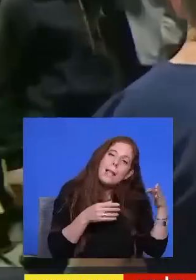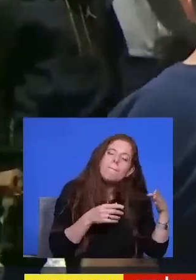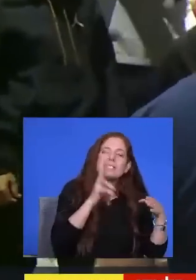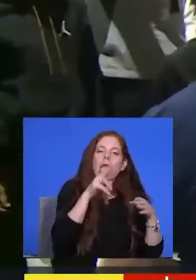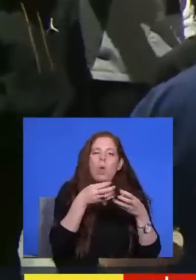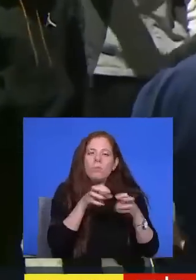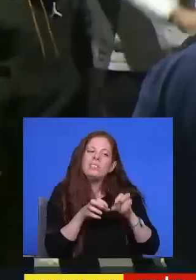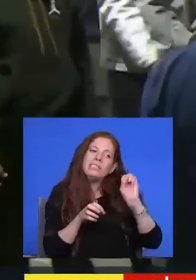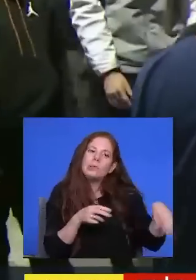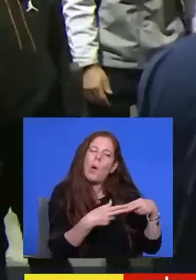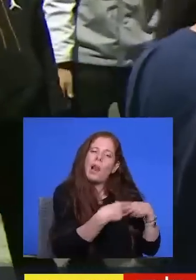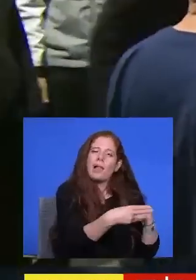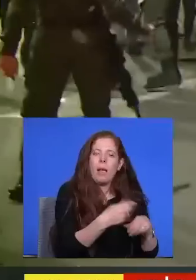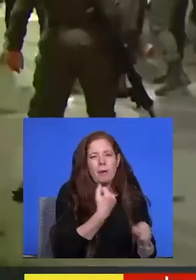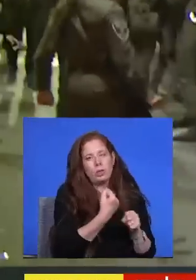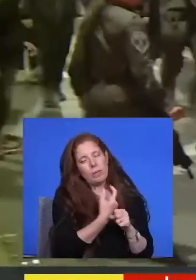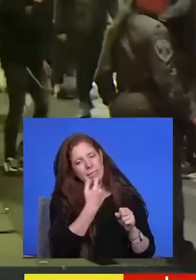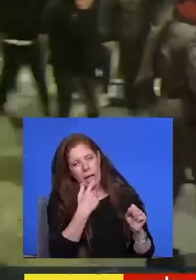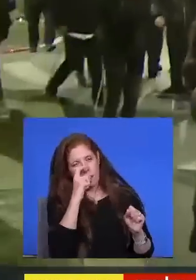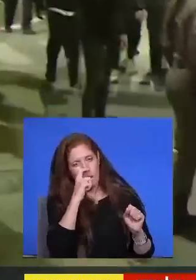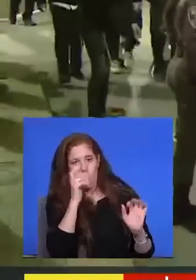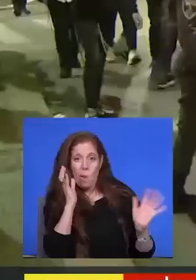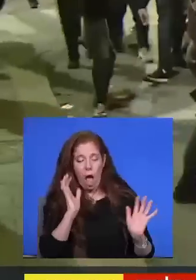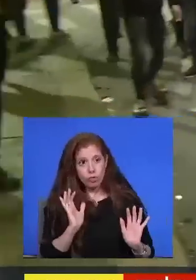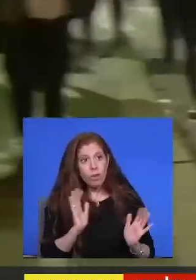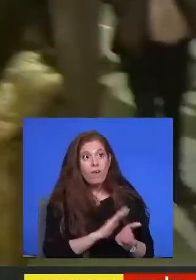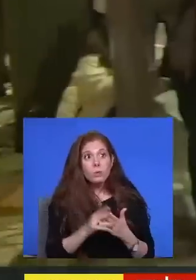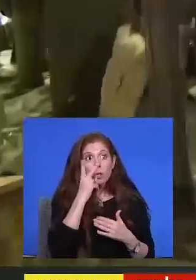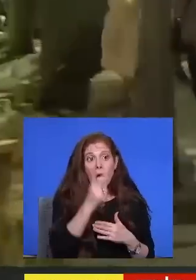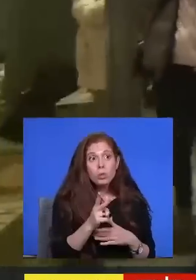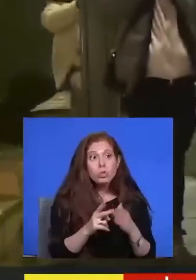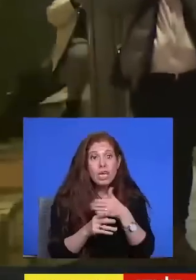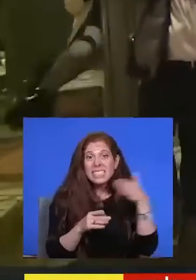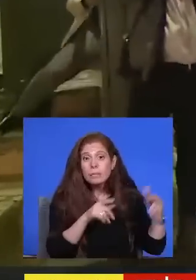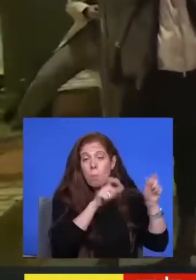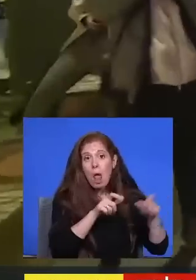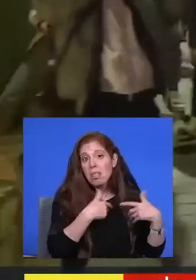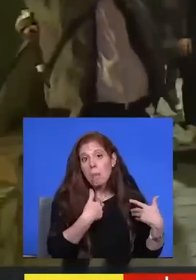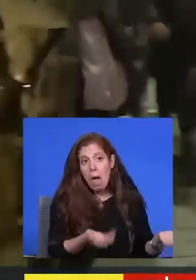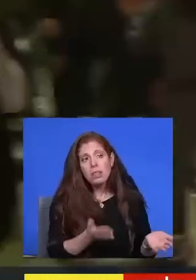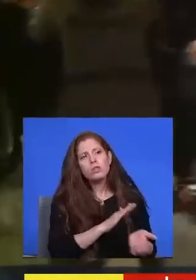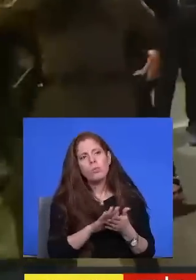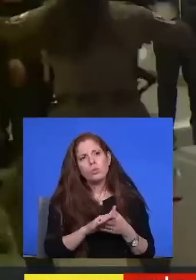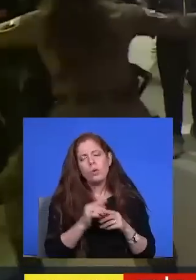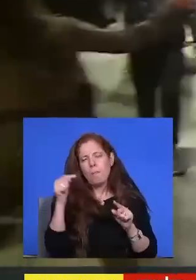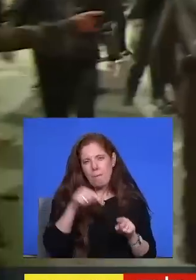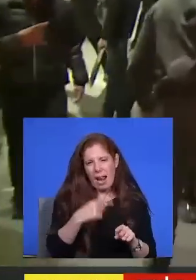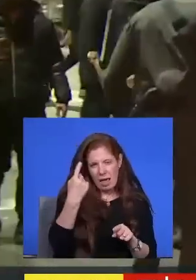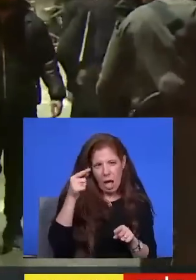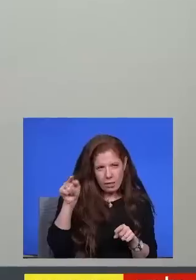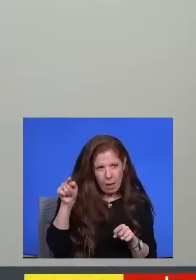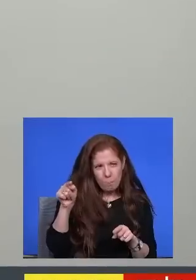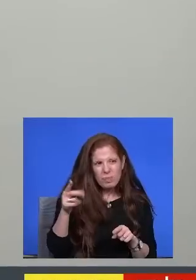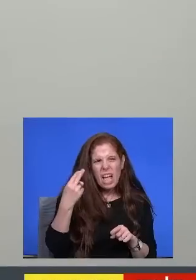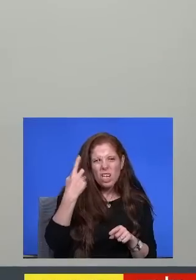לעשות להם לחלוך כזה רעש. ופשוט ראינו שאין שם שמאלנים, אז הוא פשוט בא לאחד, ראה שם איזה